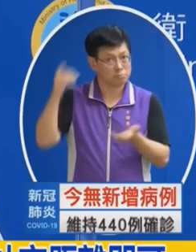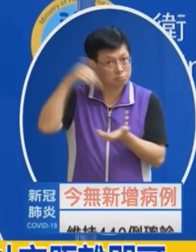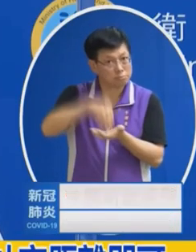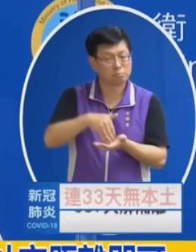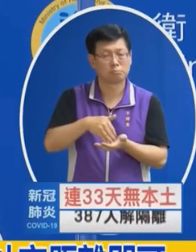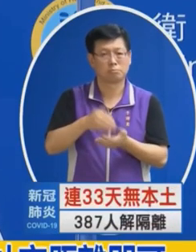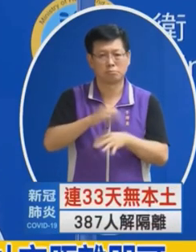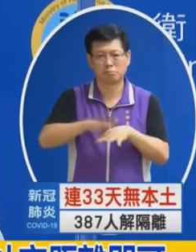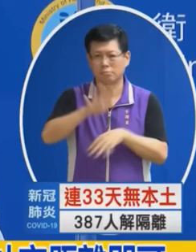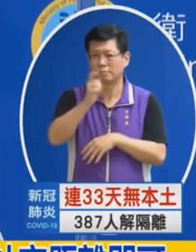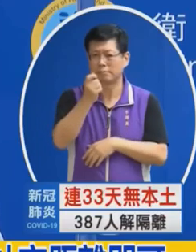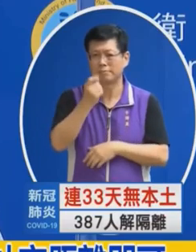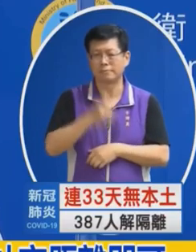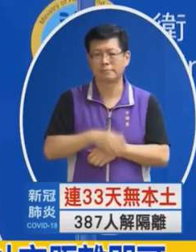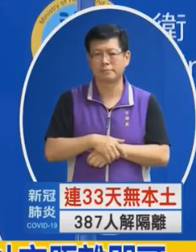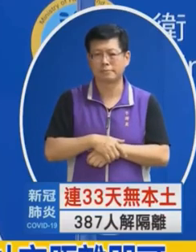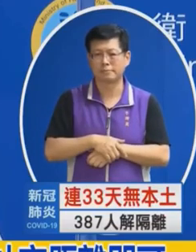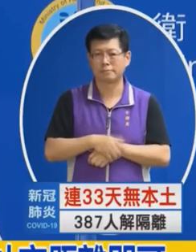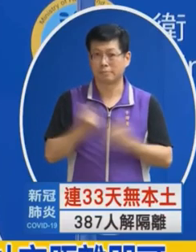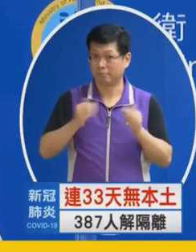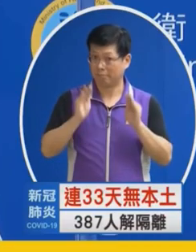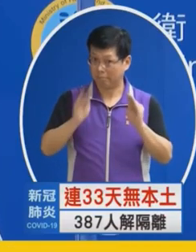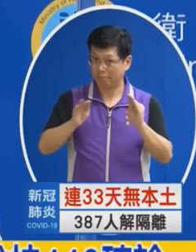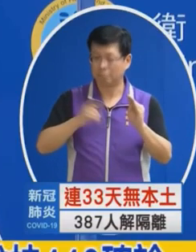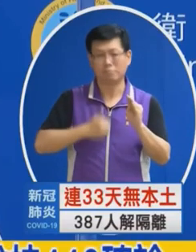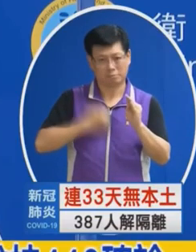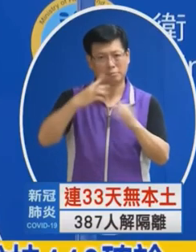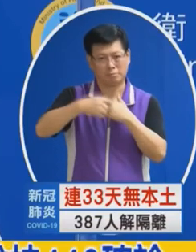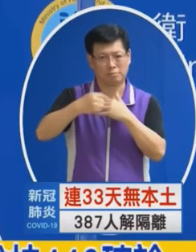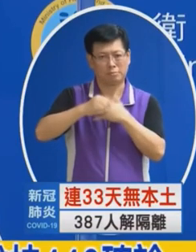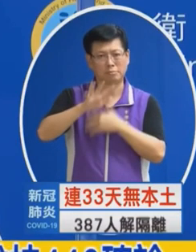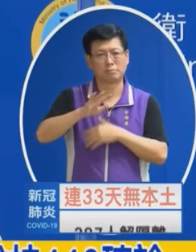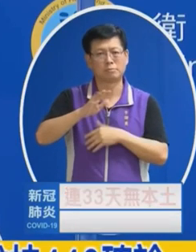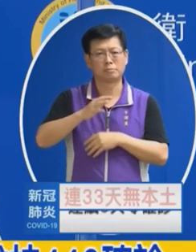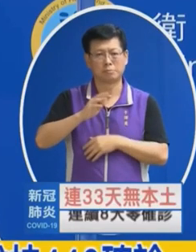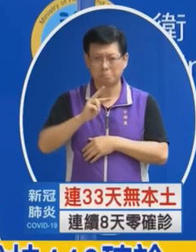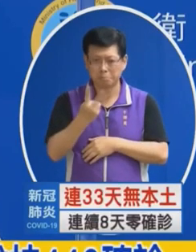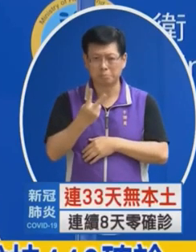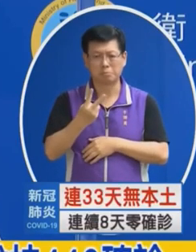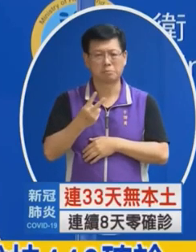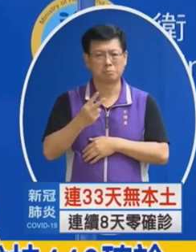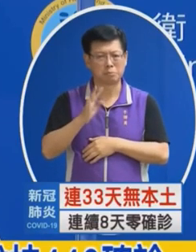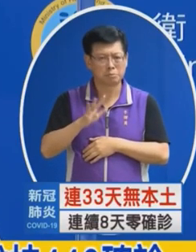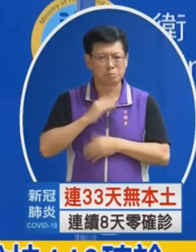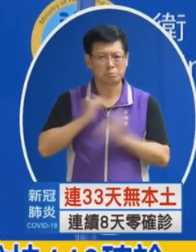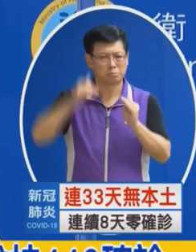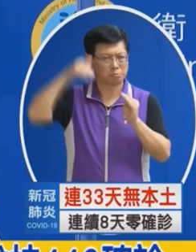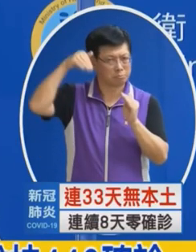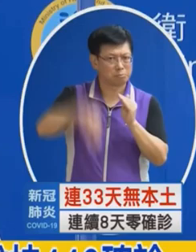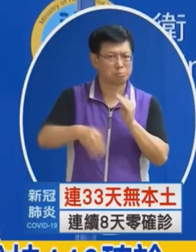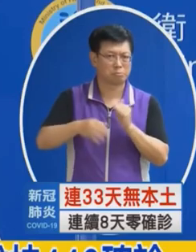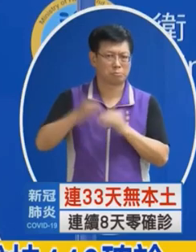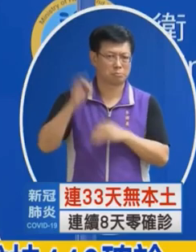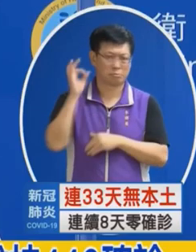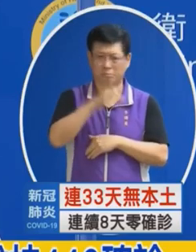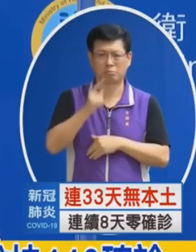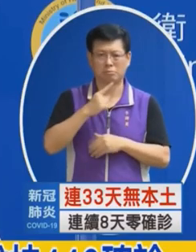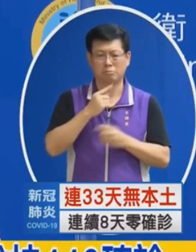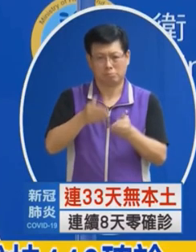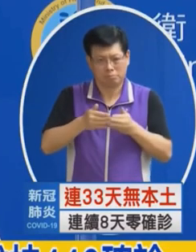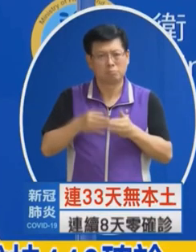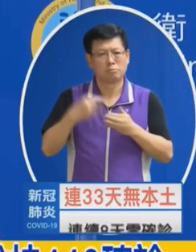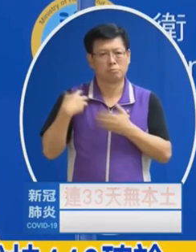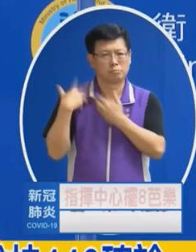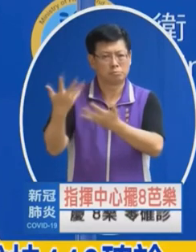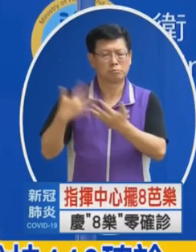后会有一些肾功能受损的状态，甚至有所谓肾衰竭的现象而需